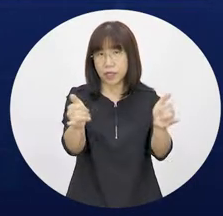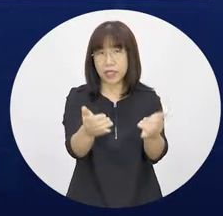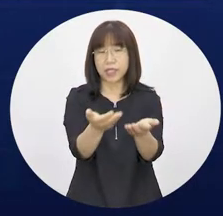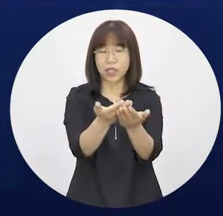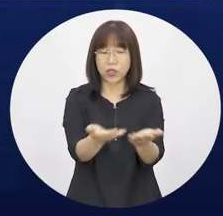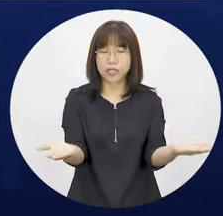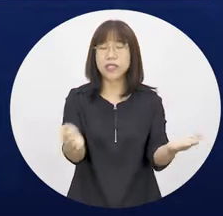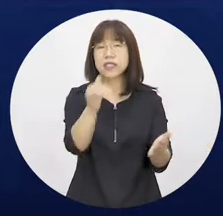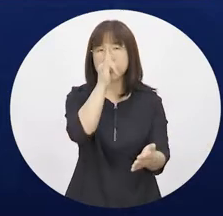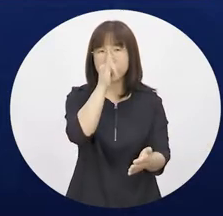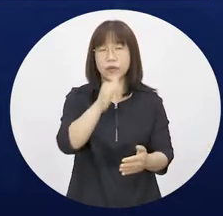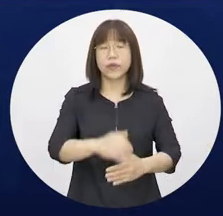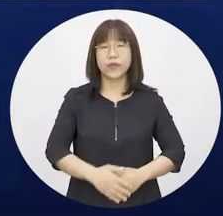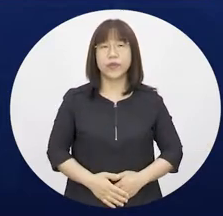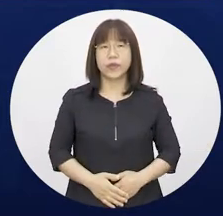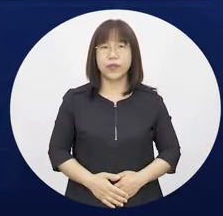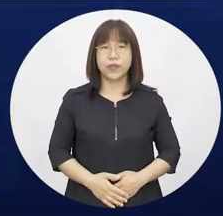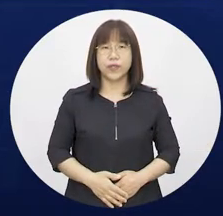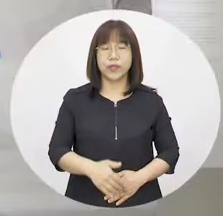6일 까지 개최됩니다